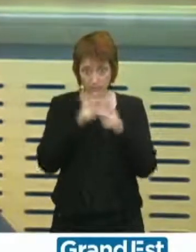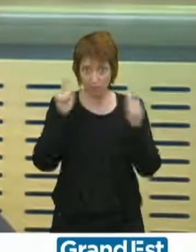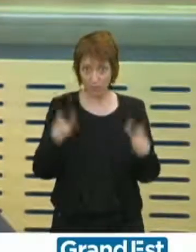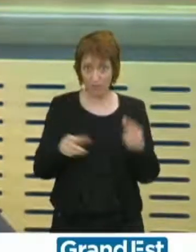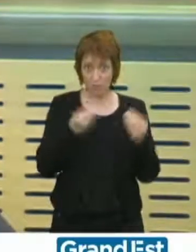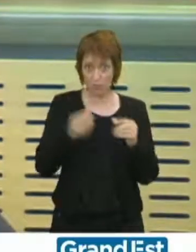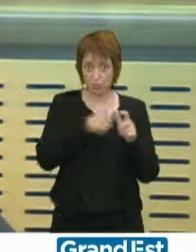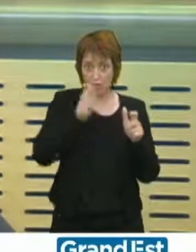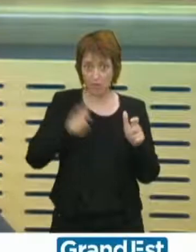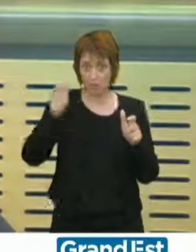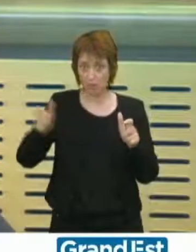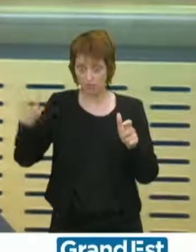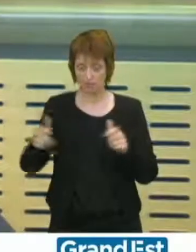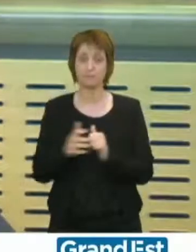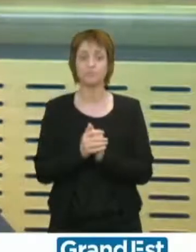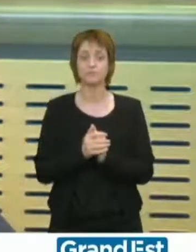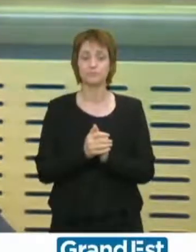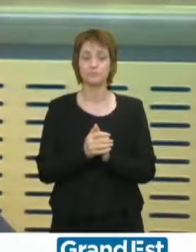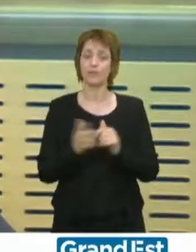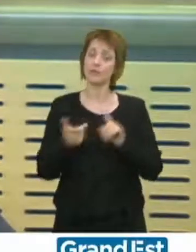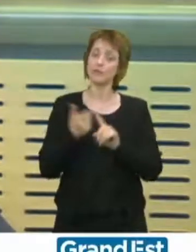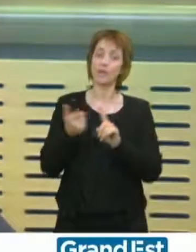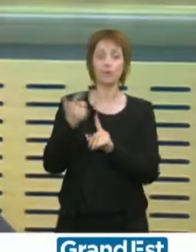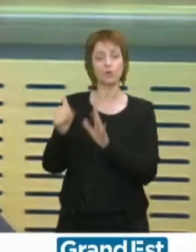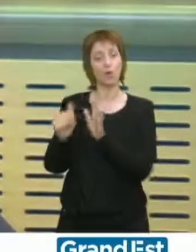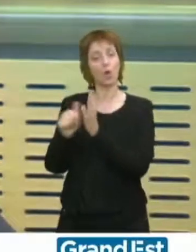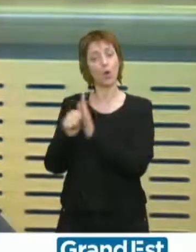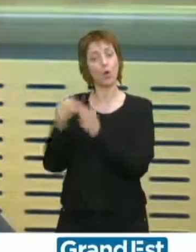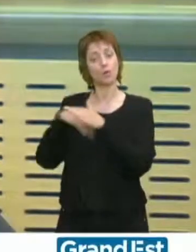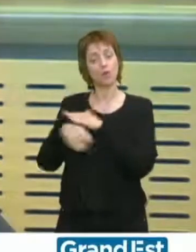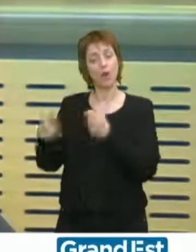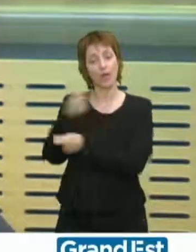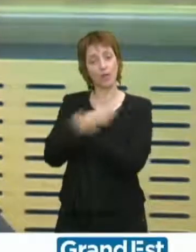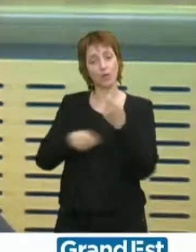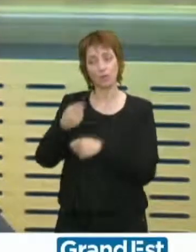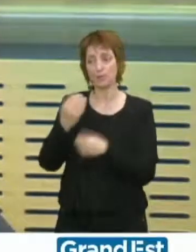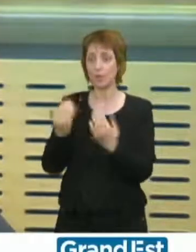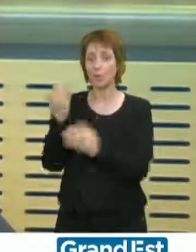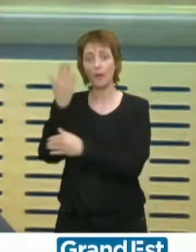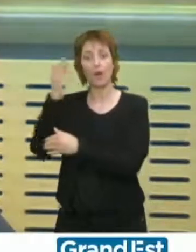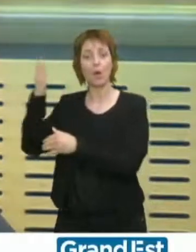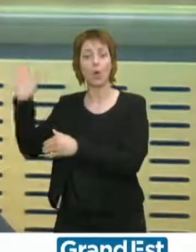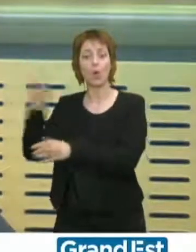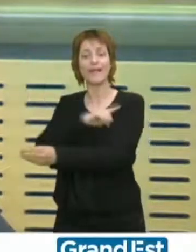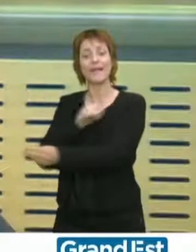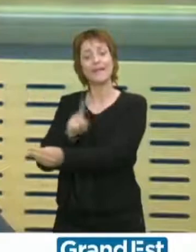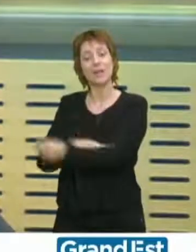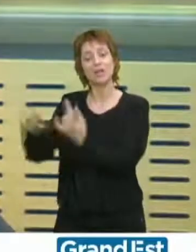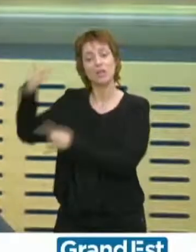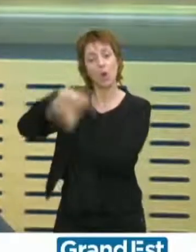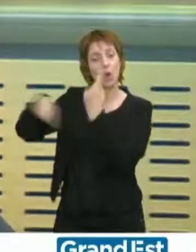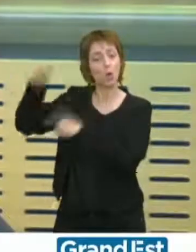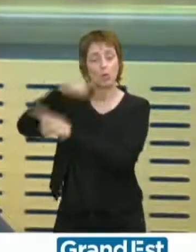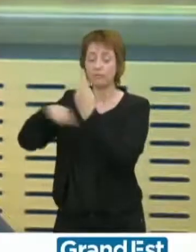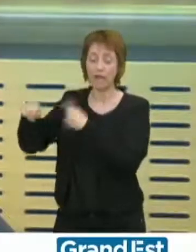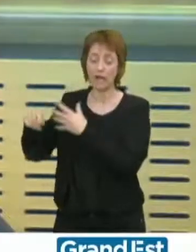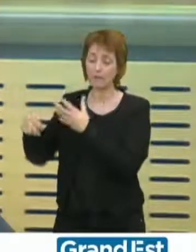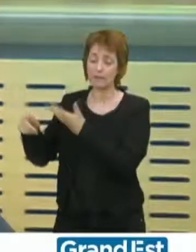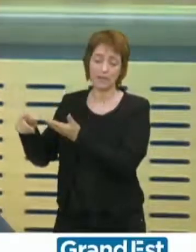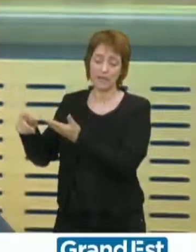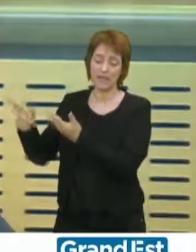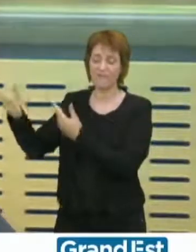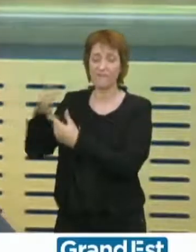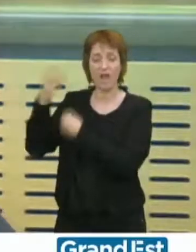l'économie ce qui n'est pas le cas d'un certain nombre d' énergies dites renouvelables qui ne profite pas à la france dans les éléments nécessaires à leur fabrication viennent du monde